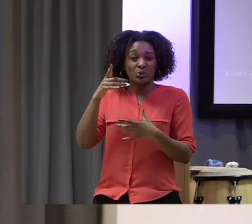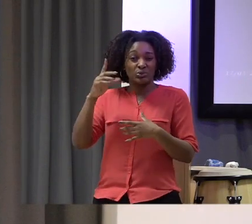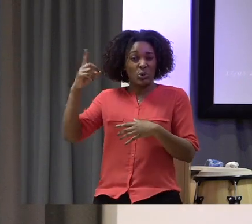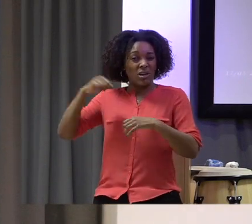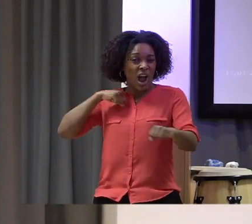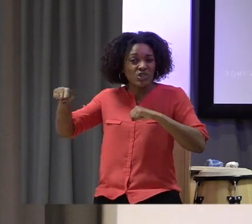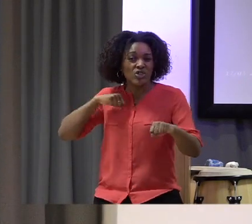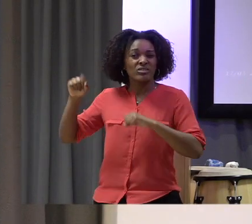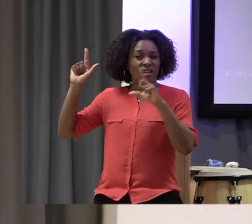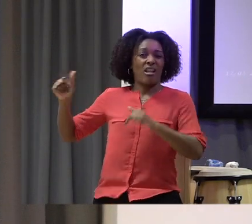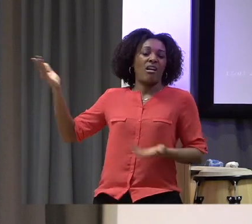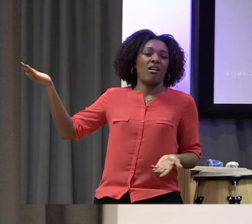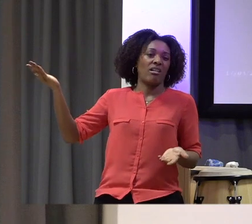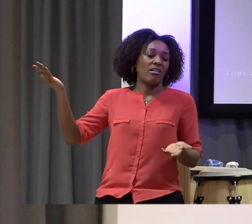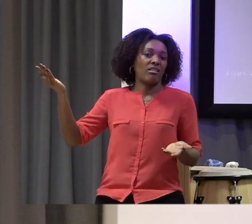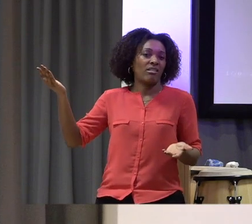Donc, si vous êtes là ce matin,